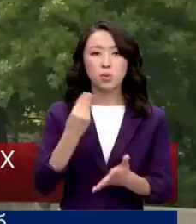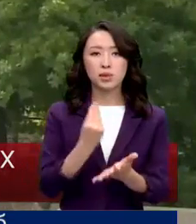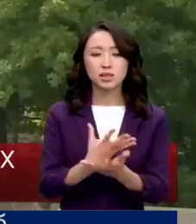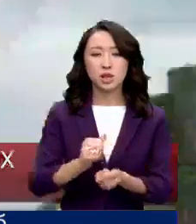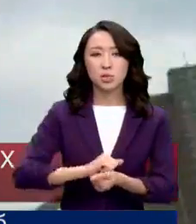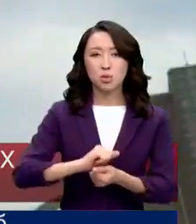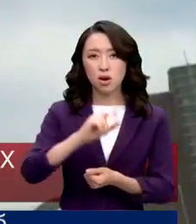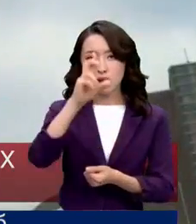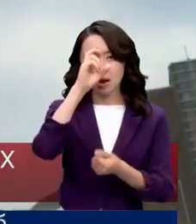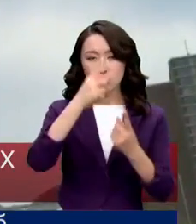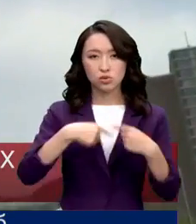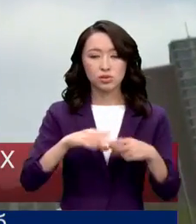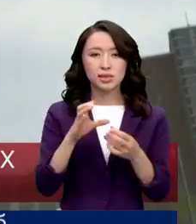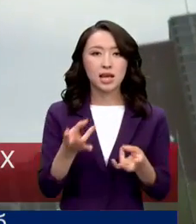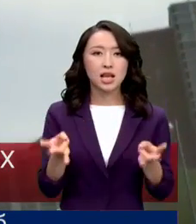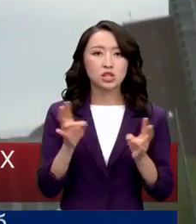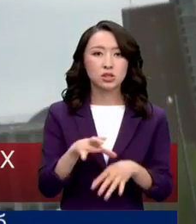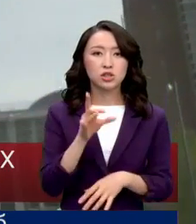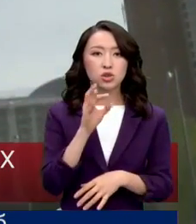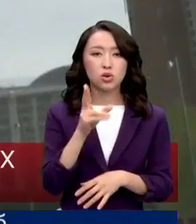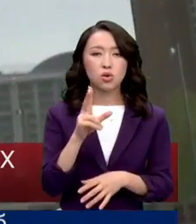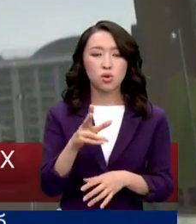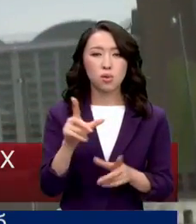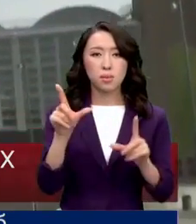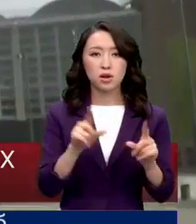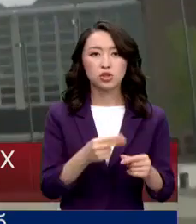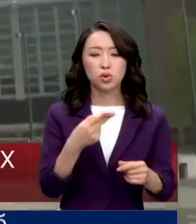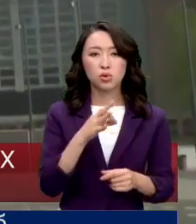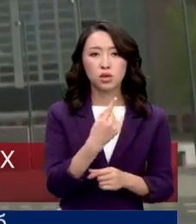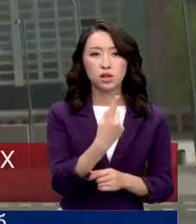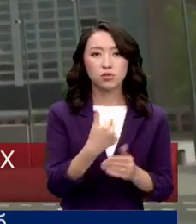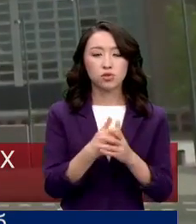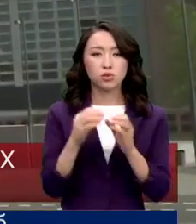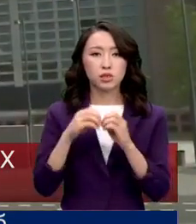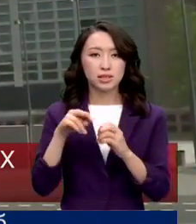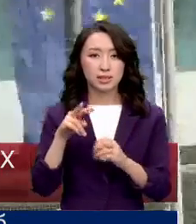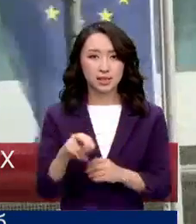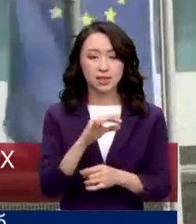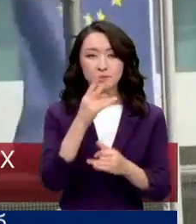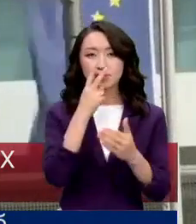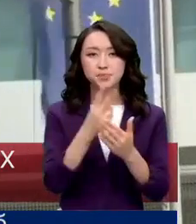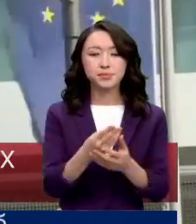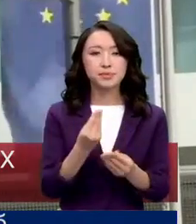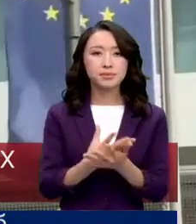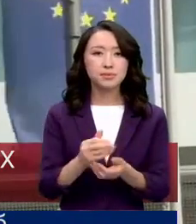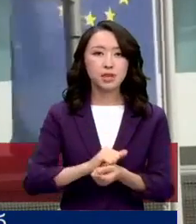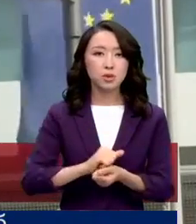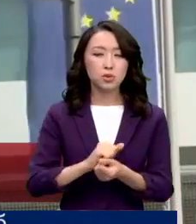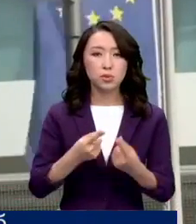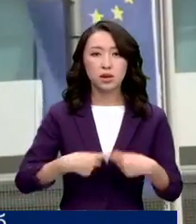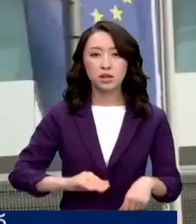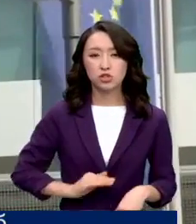бумаги государственного сектора с оставшимися сроком погашения от 1 до 10 лет. Также рассматривать ценные бумаги частного сектора,